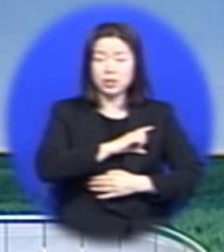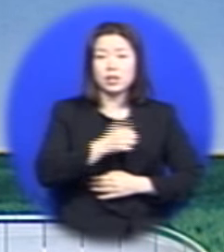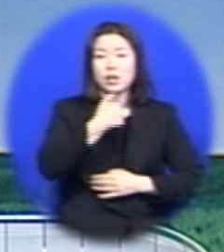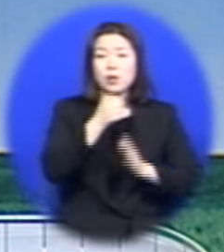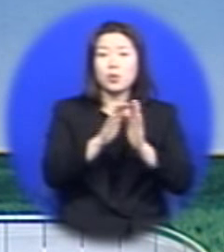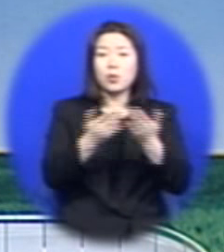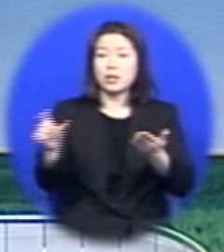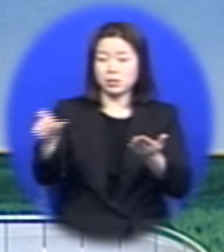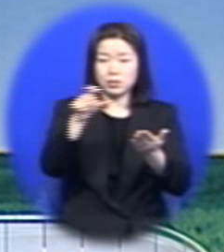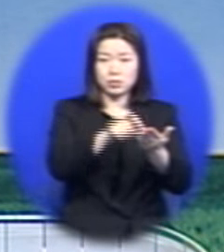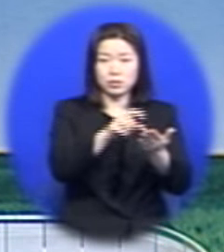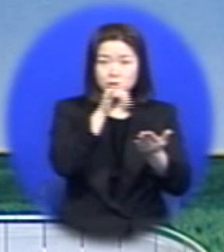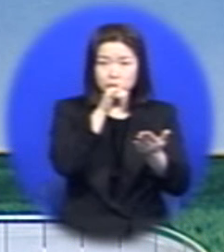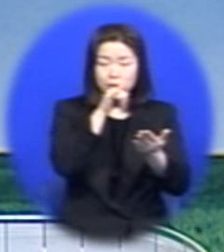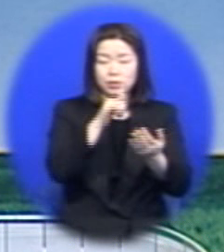나옵니다.